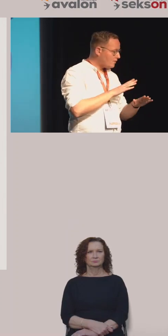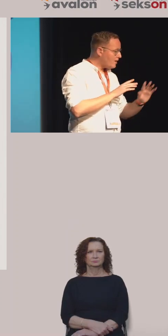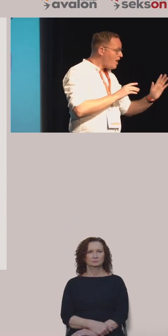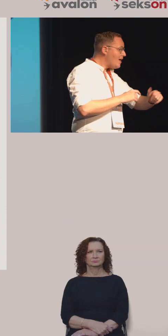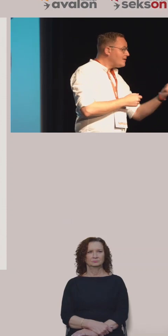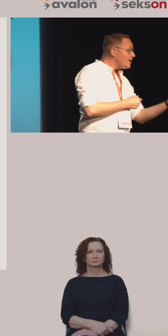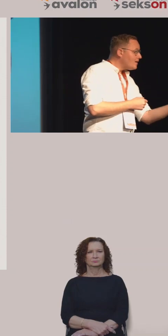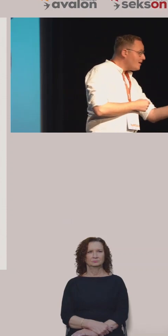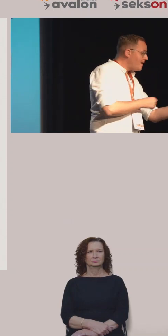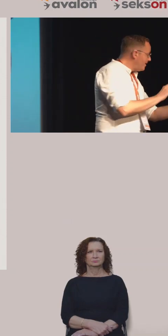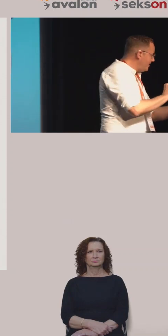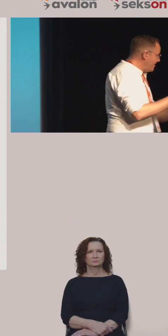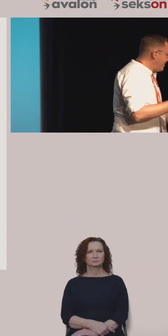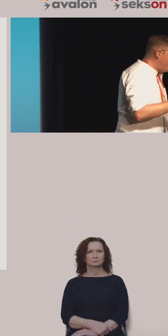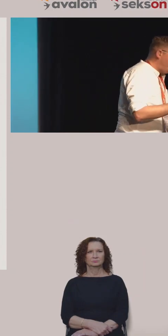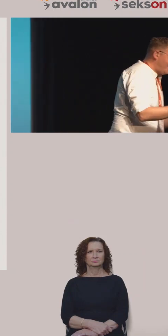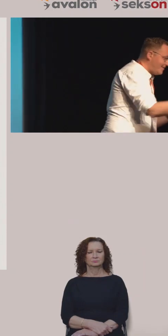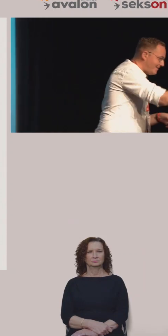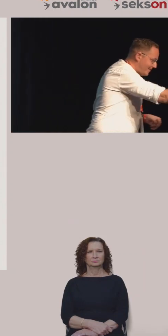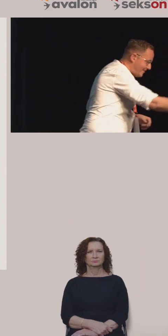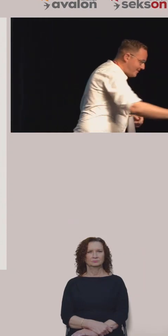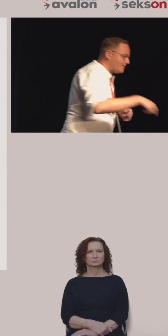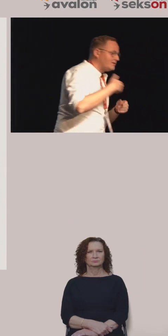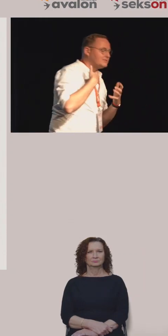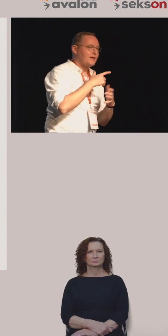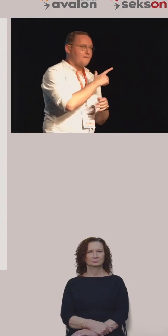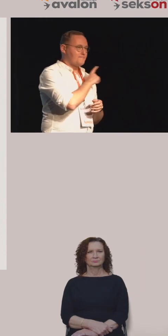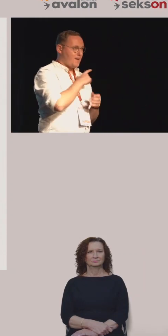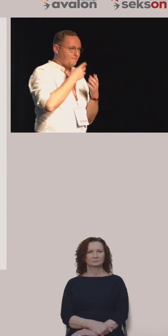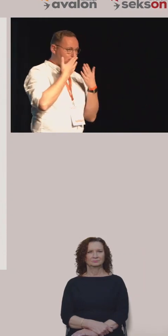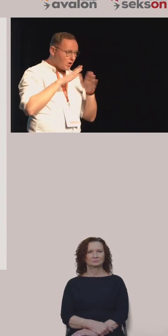I teraz razem pokażemy, nie, jeszcze cofnij.